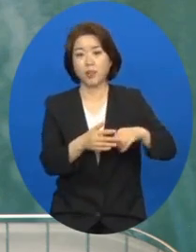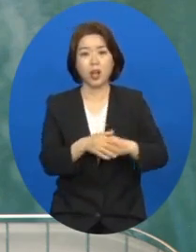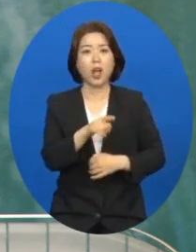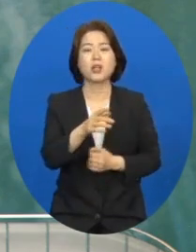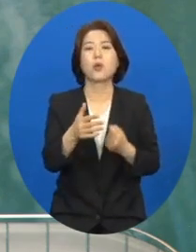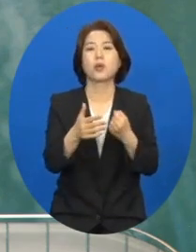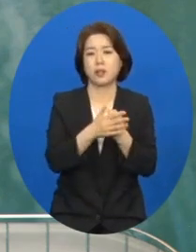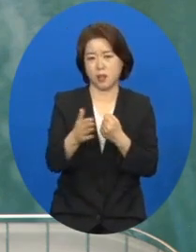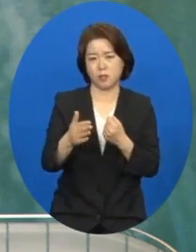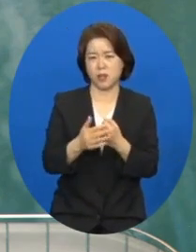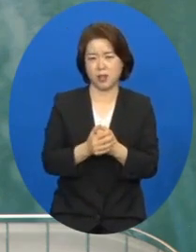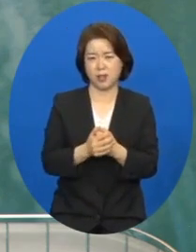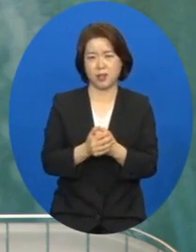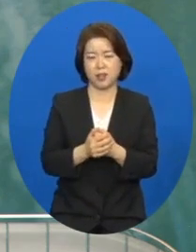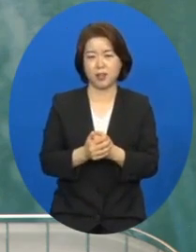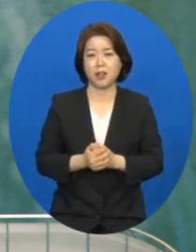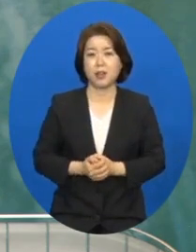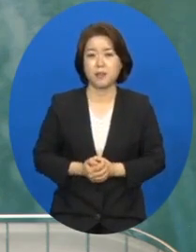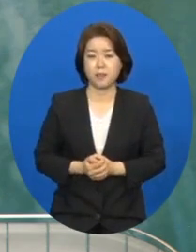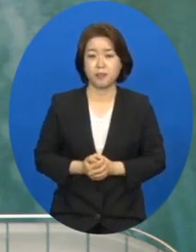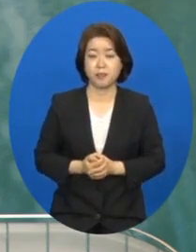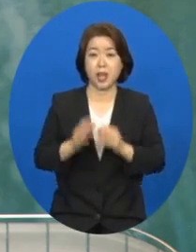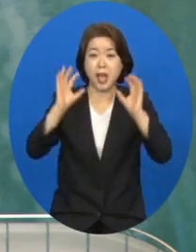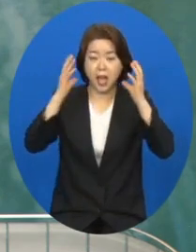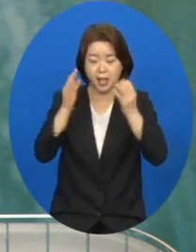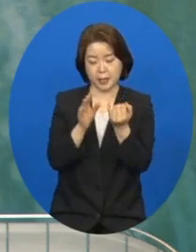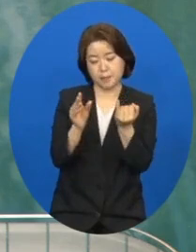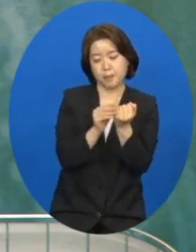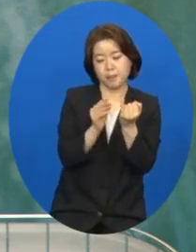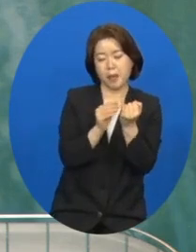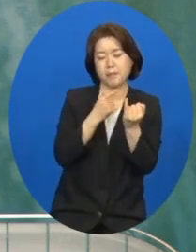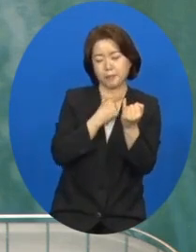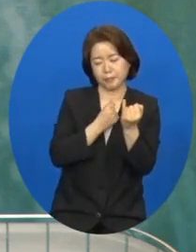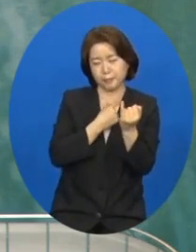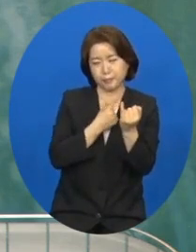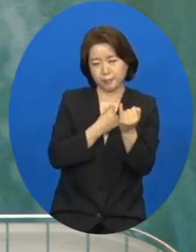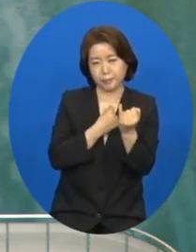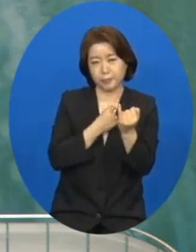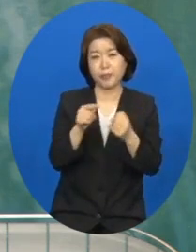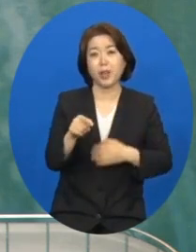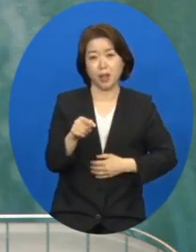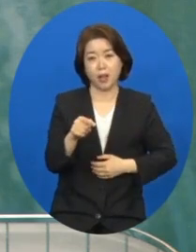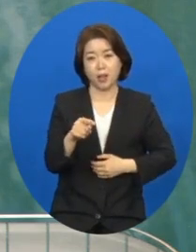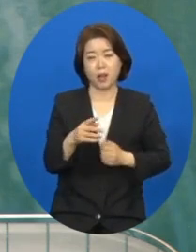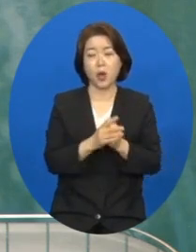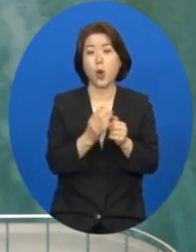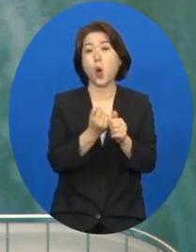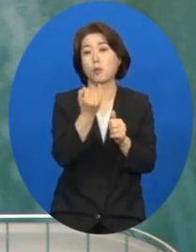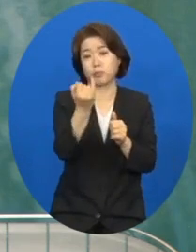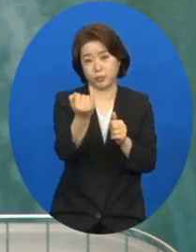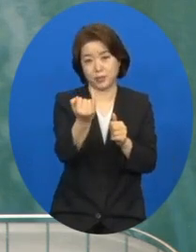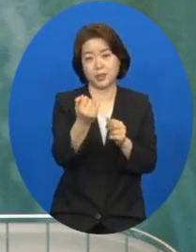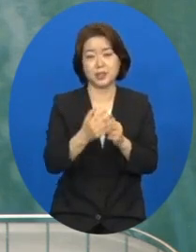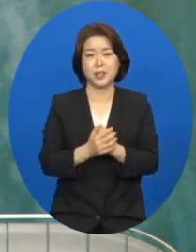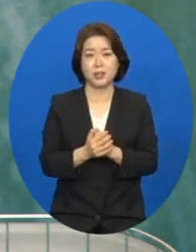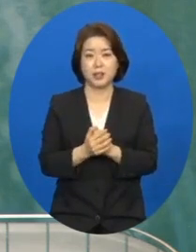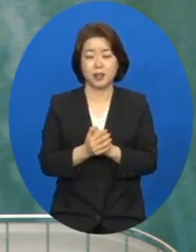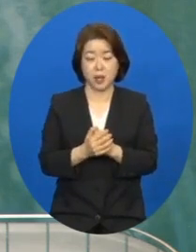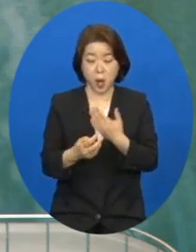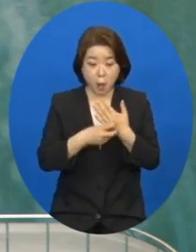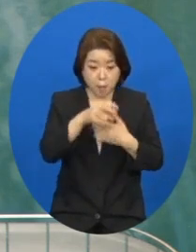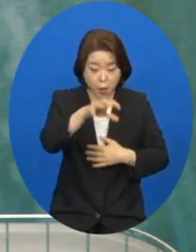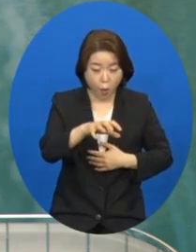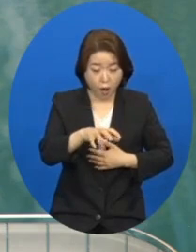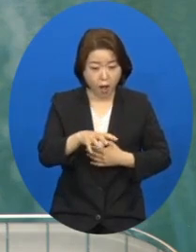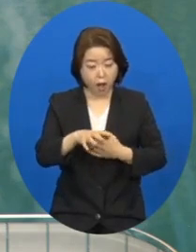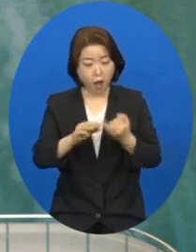그런 것입니다. 아기를 갈 길을 그렇게 갈망하는 그런 부인이 병원에 가서